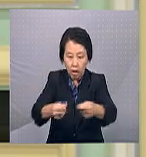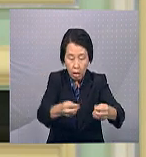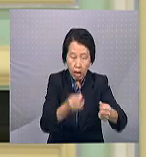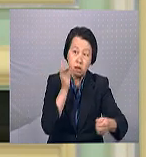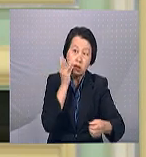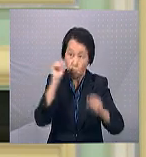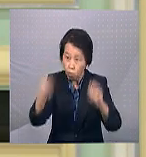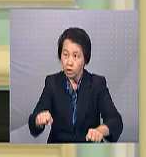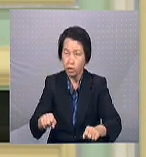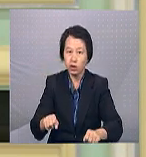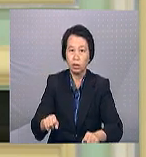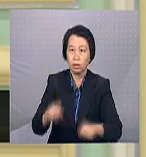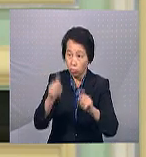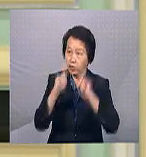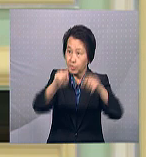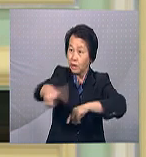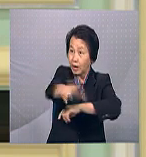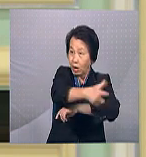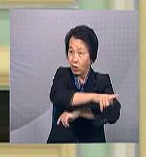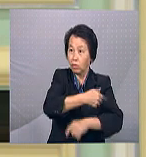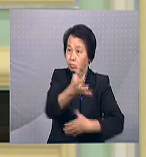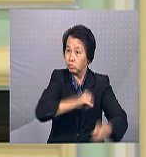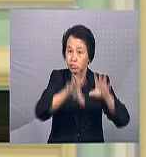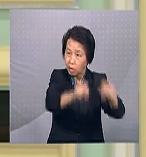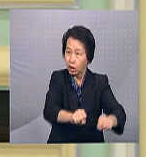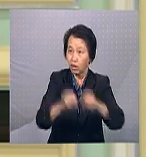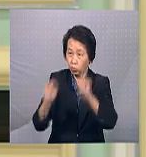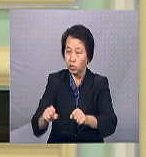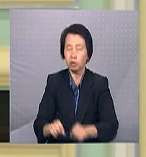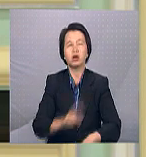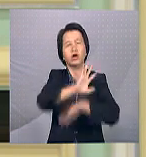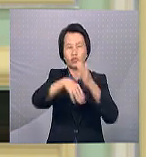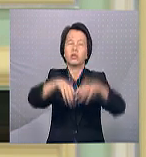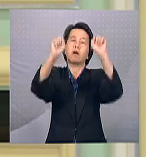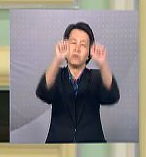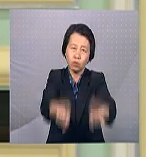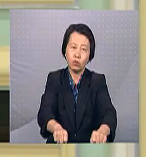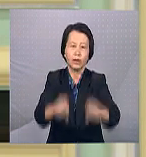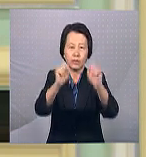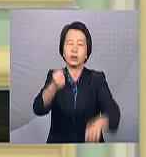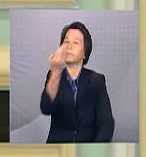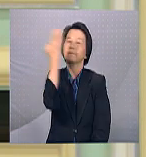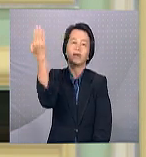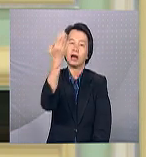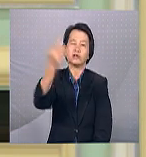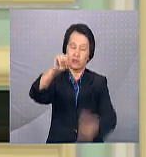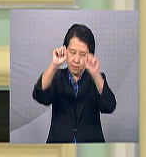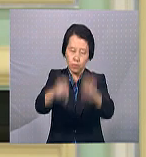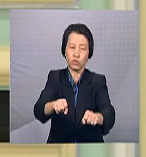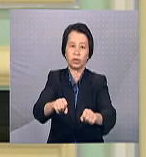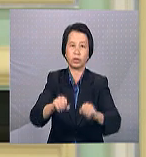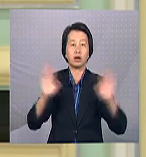padi, boleh ke pergi ke laut sebagai nelayan. Semuanya dibolehkan seperti biasa.